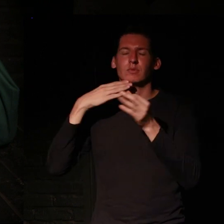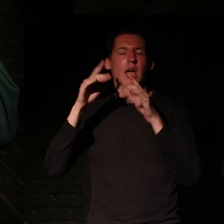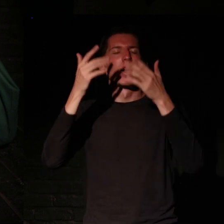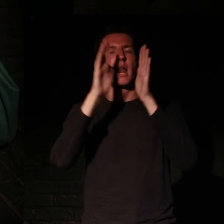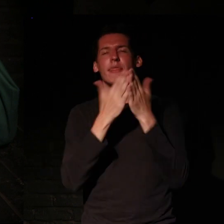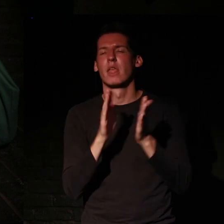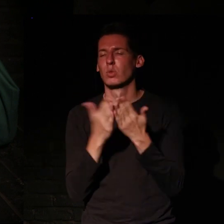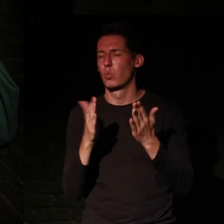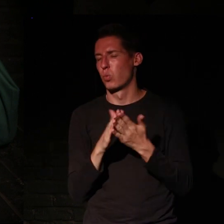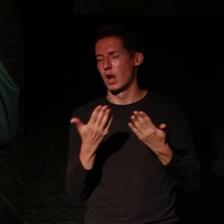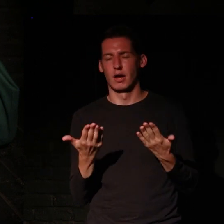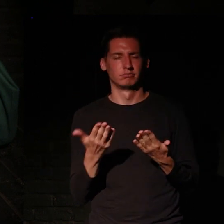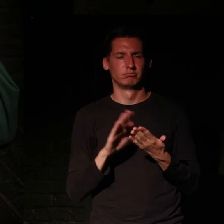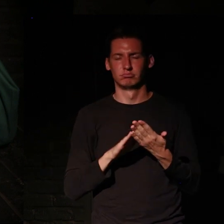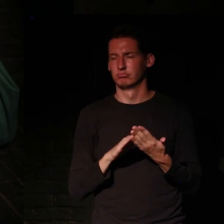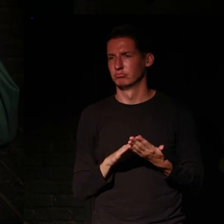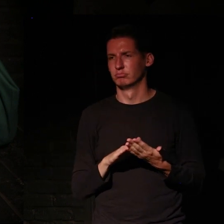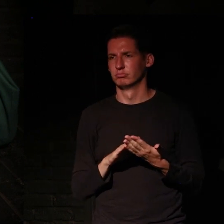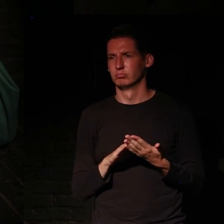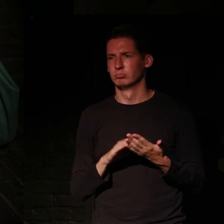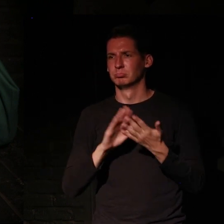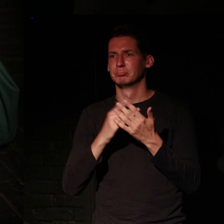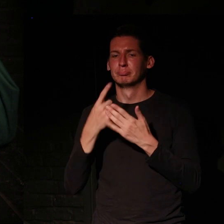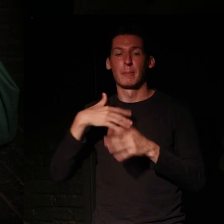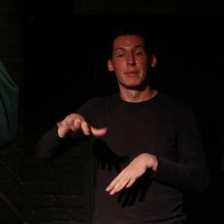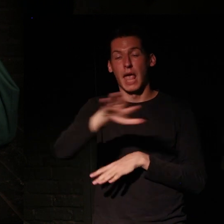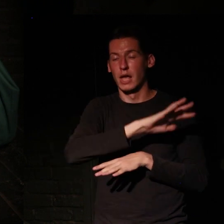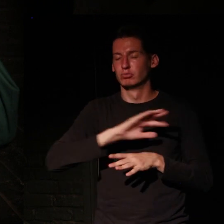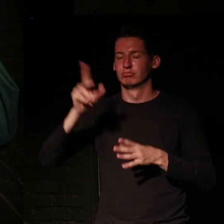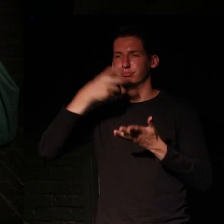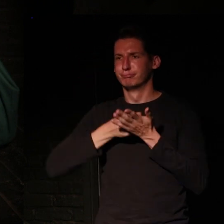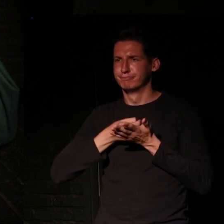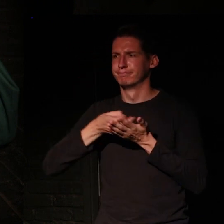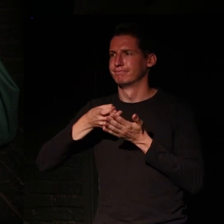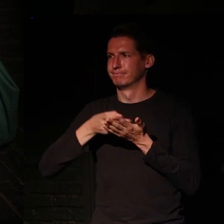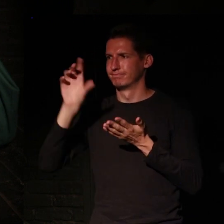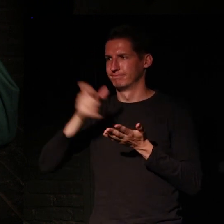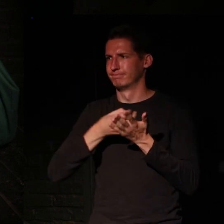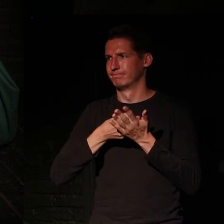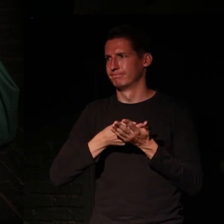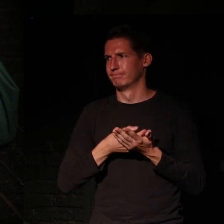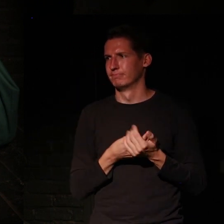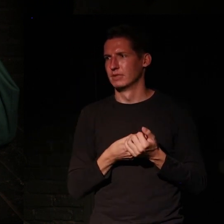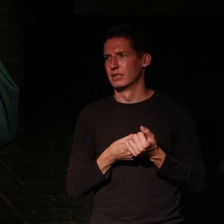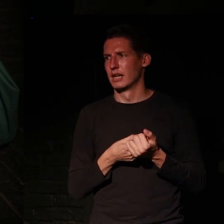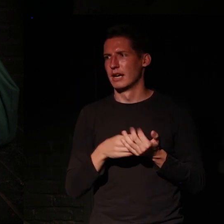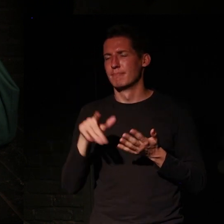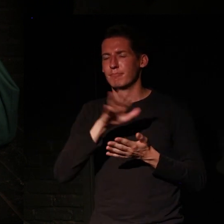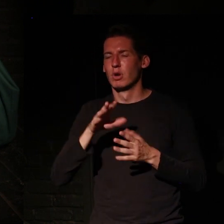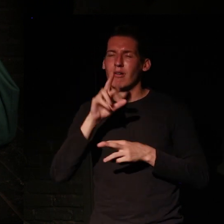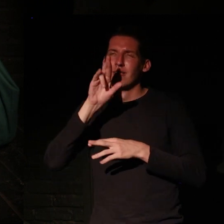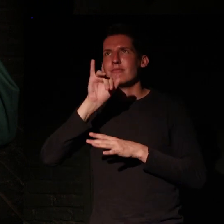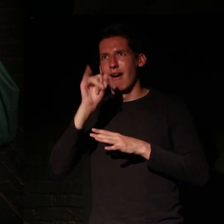przykład, kiedy przy wygnaniu z raju, proszę mnie oczywiście poprawić, jeżeli się nie pamiętam sobie dokładnie,